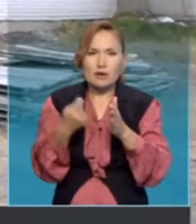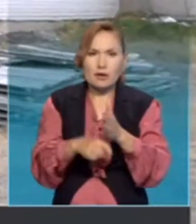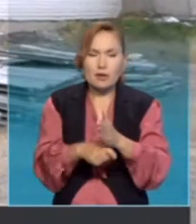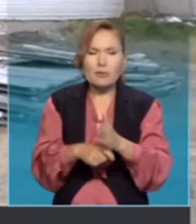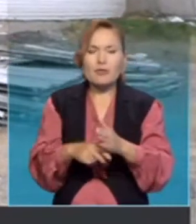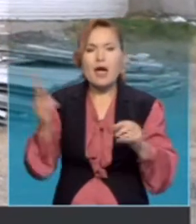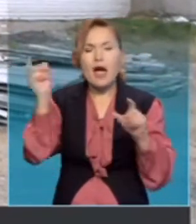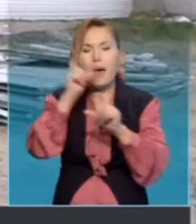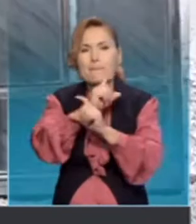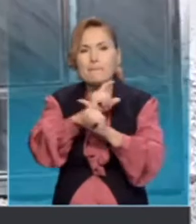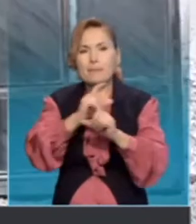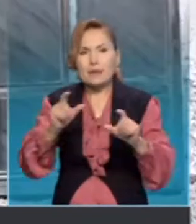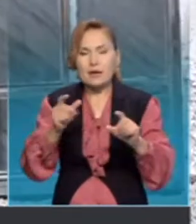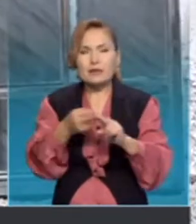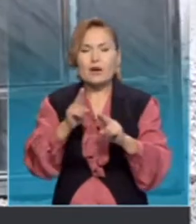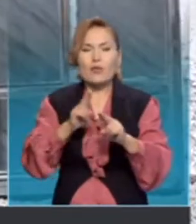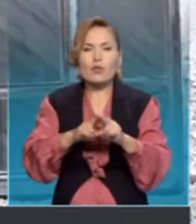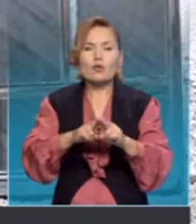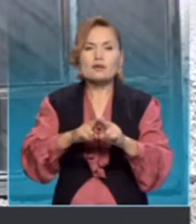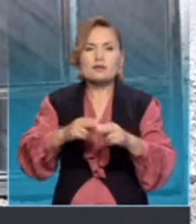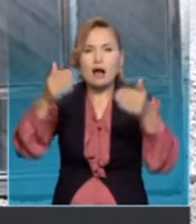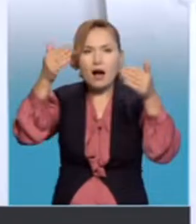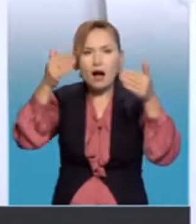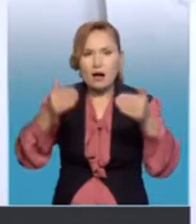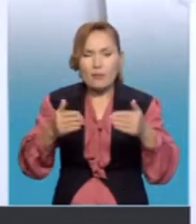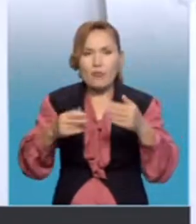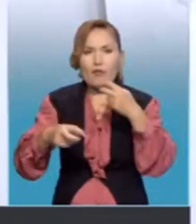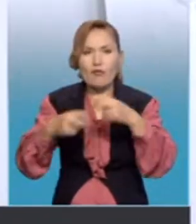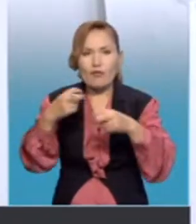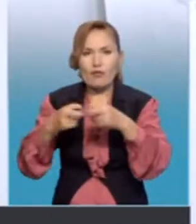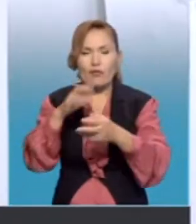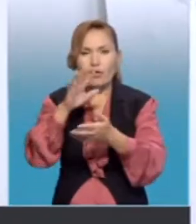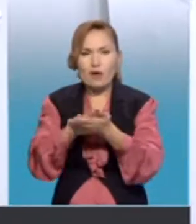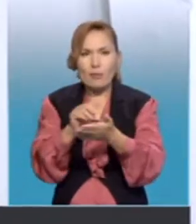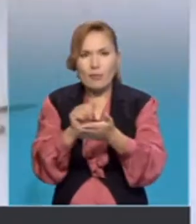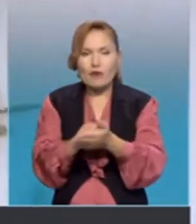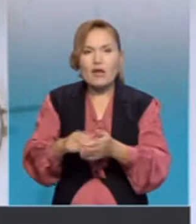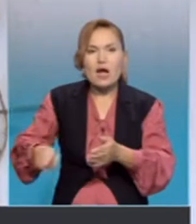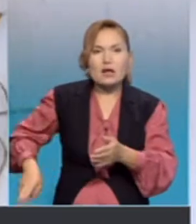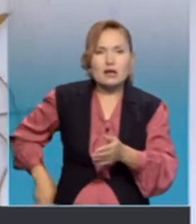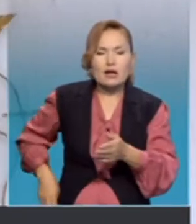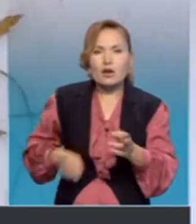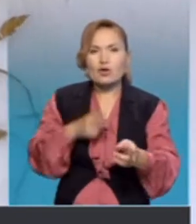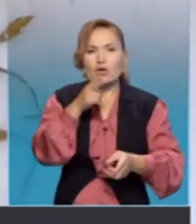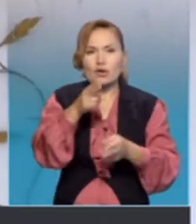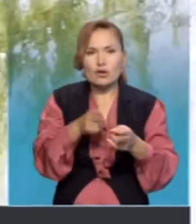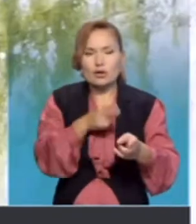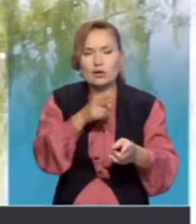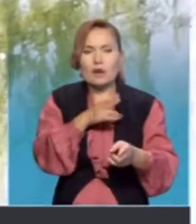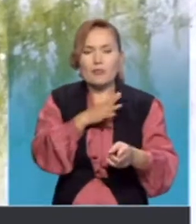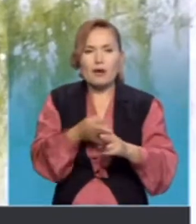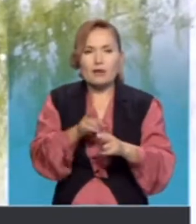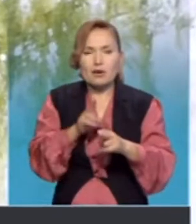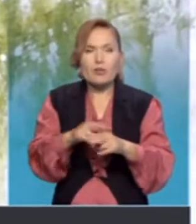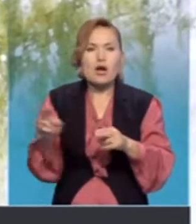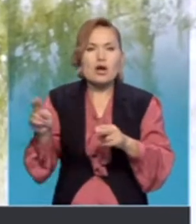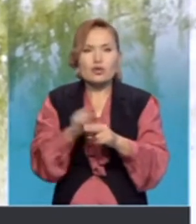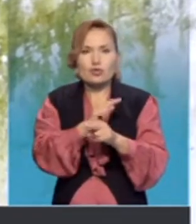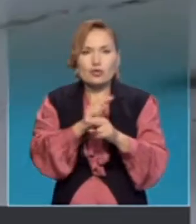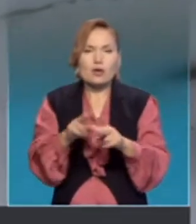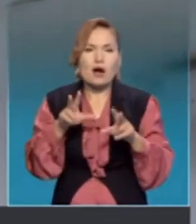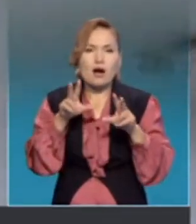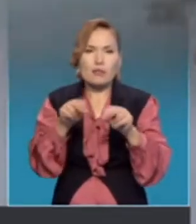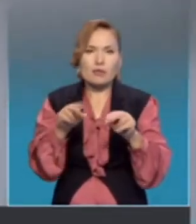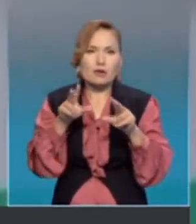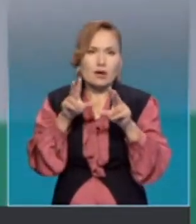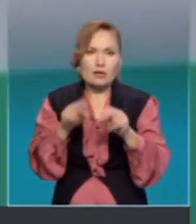қабырғалары мен едені жауын суынан әбден үгіліп тұрғандығын жергілікті шенеуніктер талай рет көзбен көрген. Тек бас шұлғып, жөндейміз деген уәдеден әрі